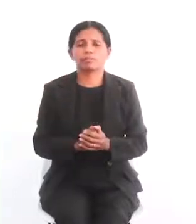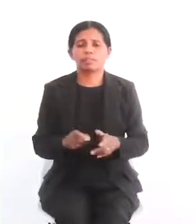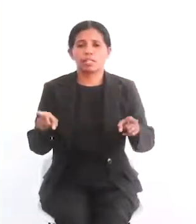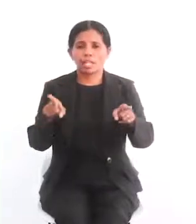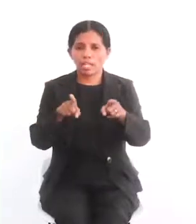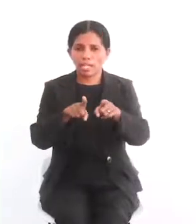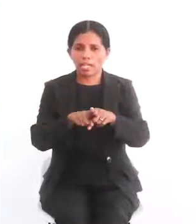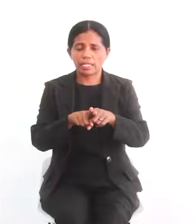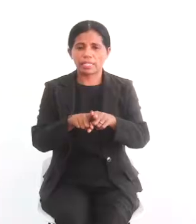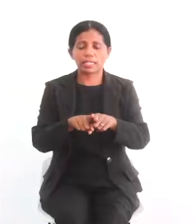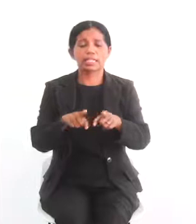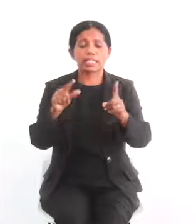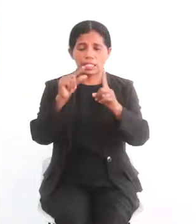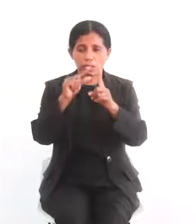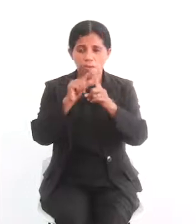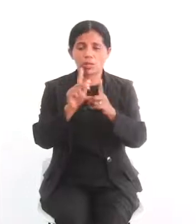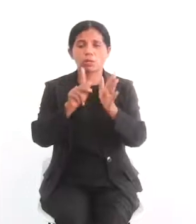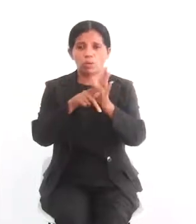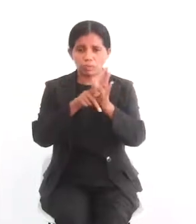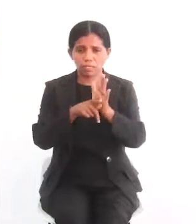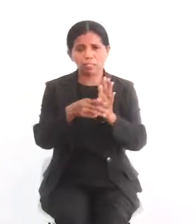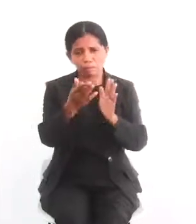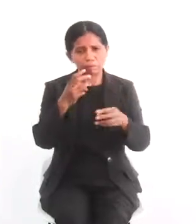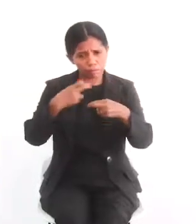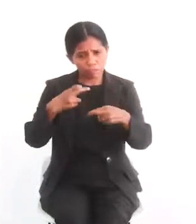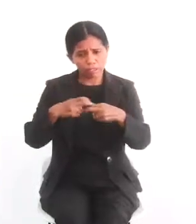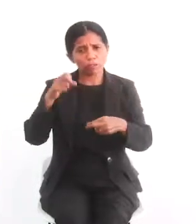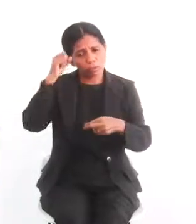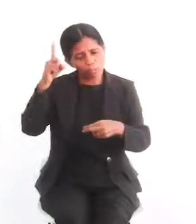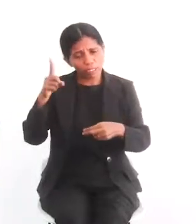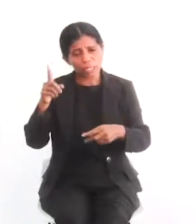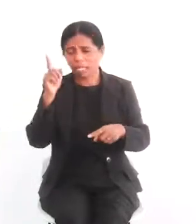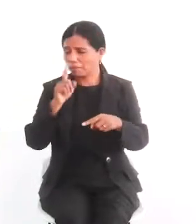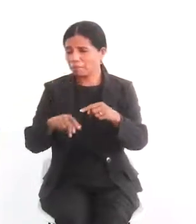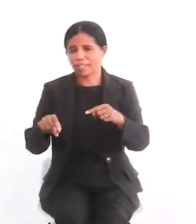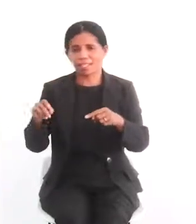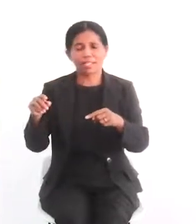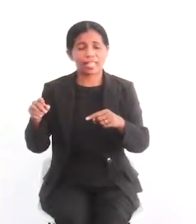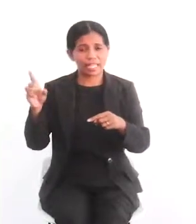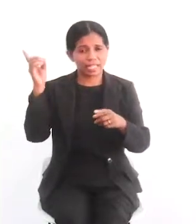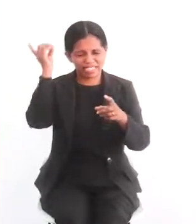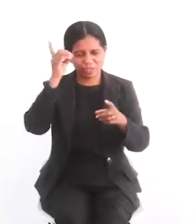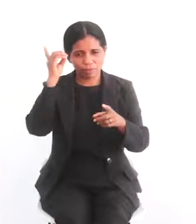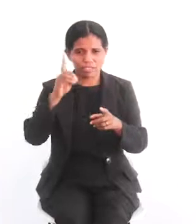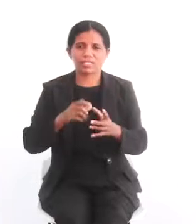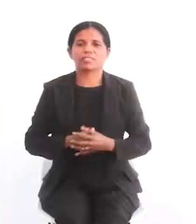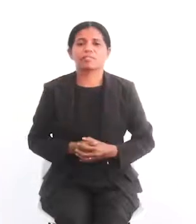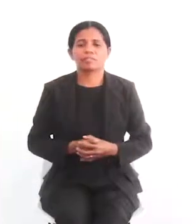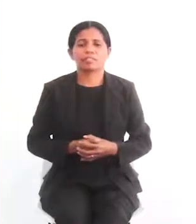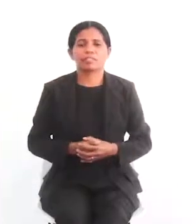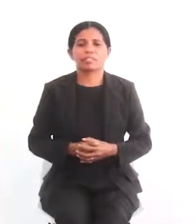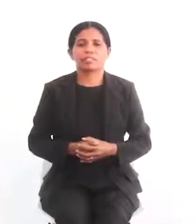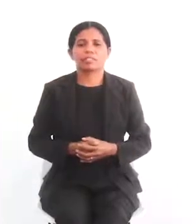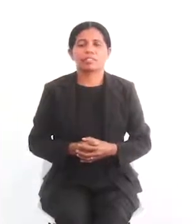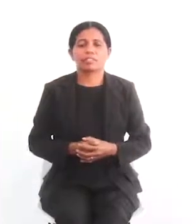Hanesan lefuan kompostu. Alin sira, susaratu komprende? Lalika prekupa, itahare ezemplu ida.